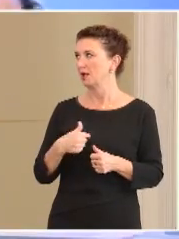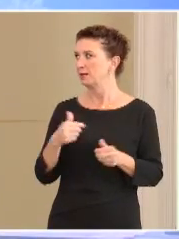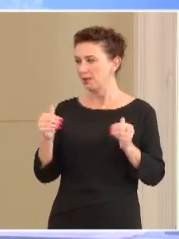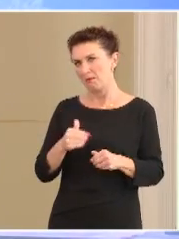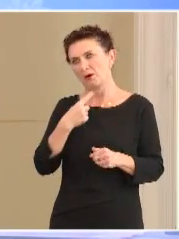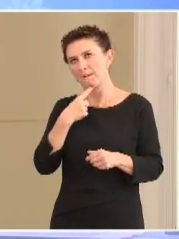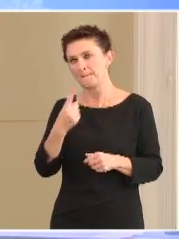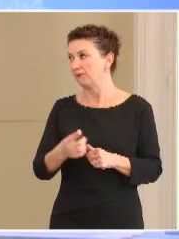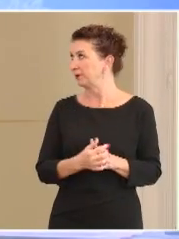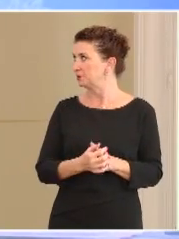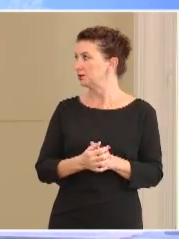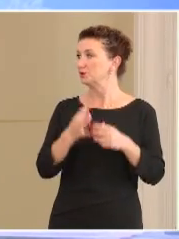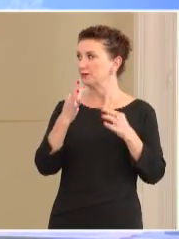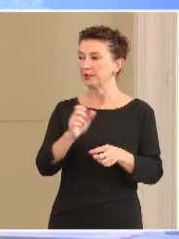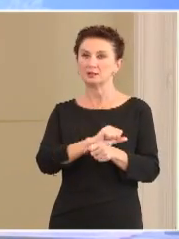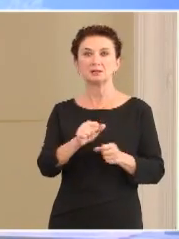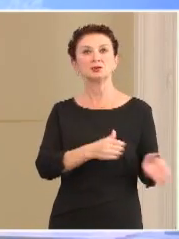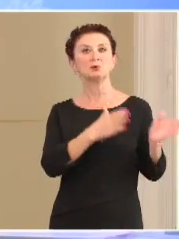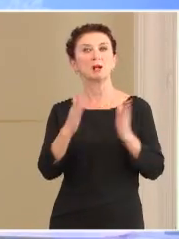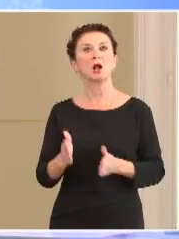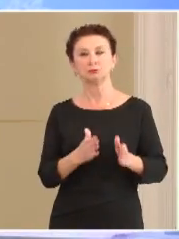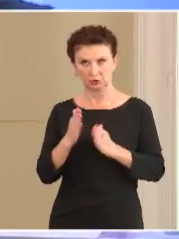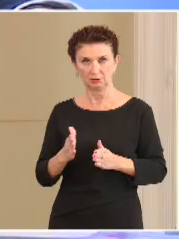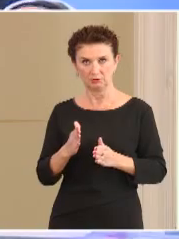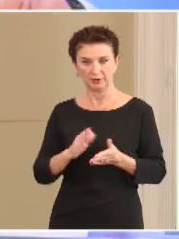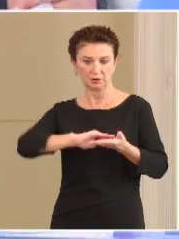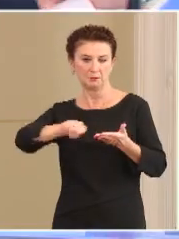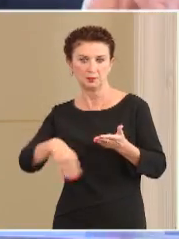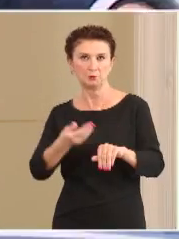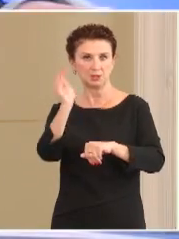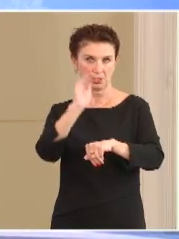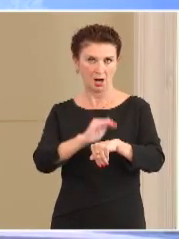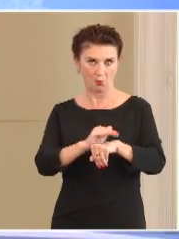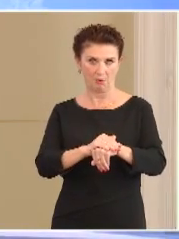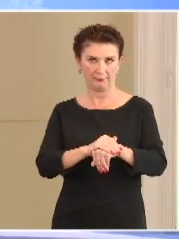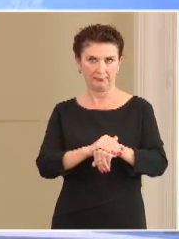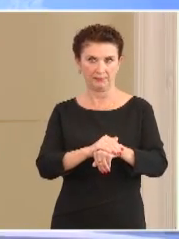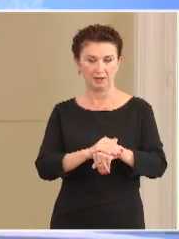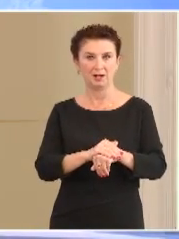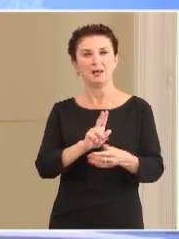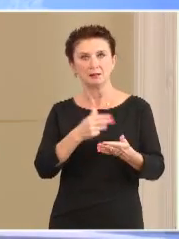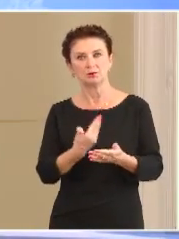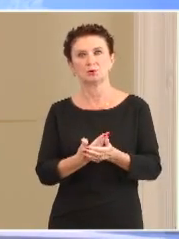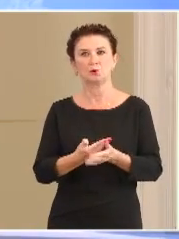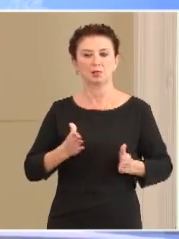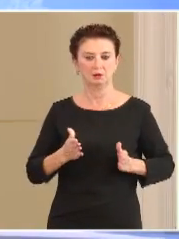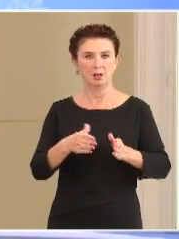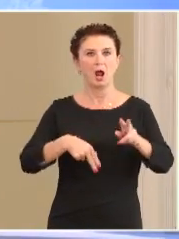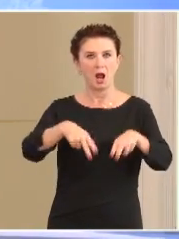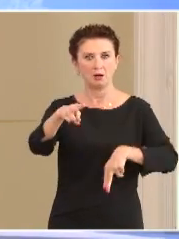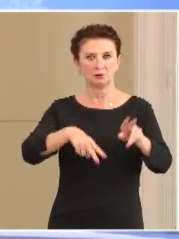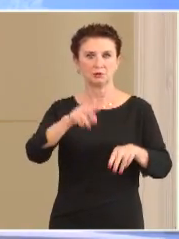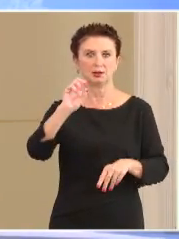jednoznacznie powiedzieć, znaczy, jesteśmy gotowi do podpisania umów i te umowy zaraz będą podpisywane, choćby na A1 autostrada